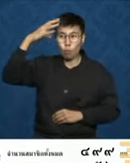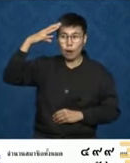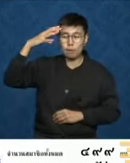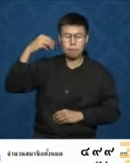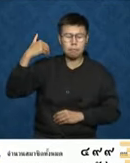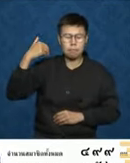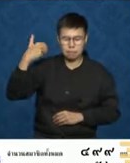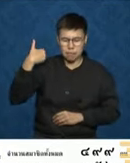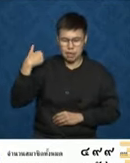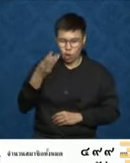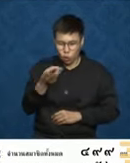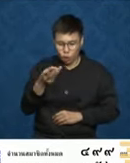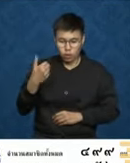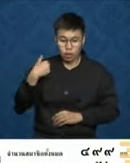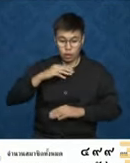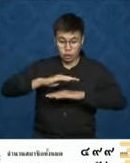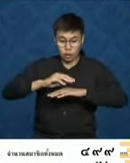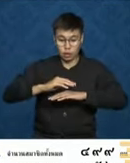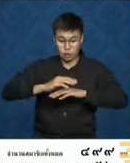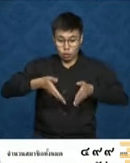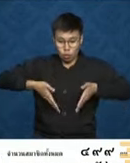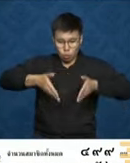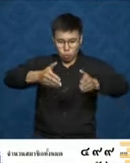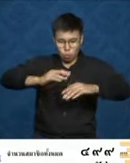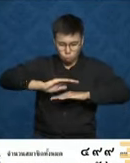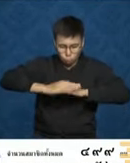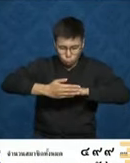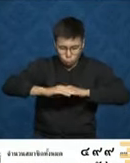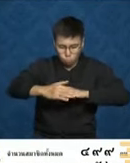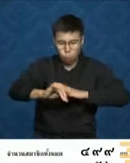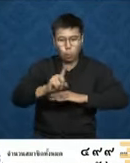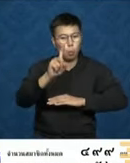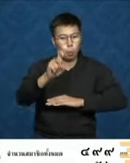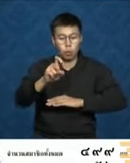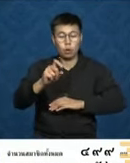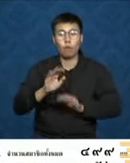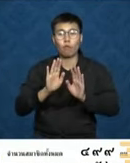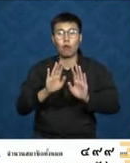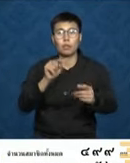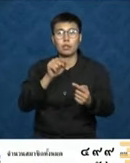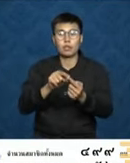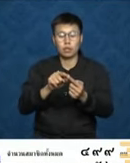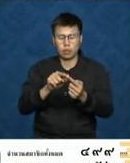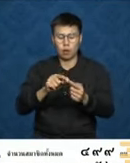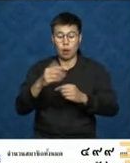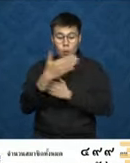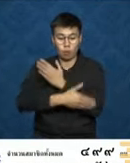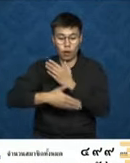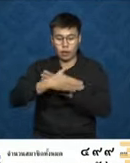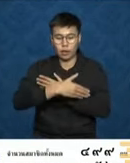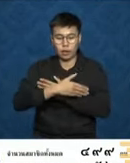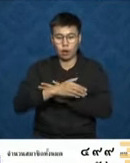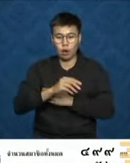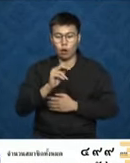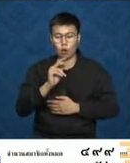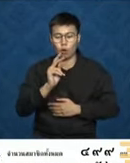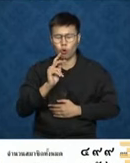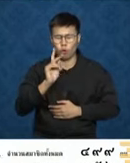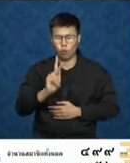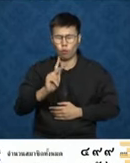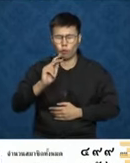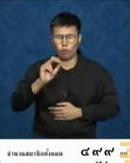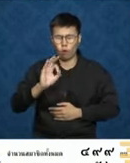หลุมเป็นบ่อจึงอยากฝากท่านท่านประธานไปยังกระทรวงคมนาคมและการรถไฟแห่งประเทศไทยช่วยพิจารณาซ่อมแซมถนนและ